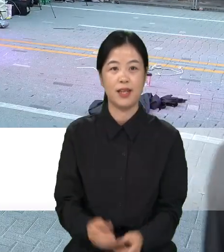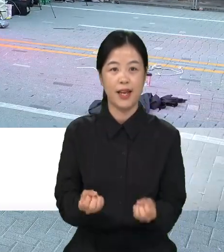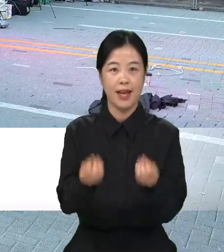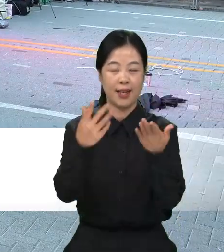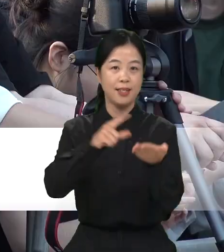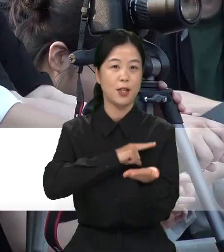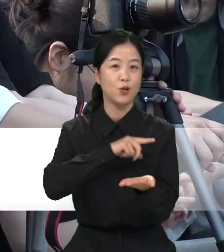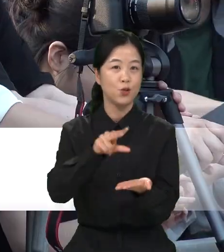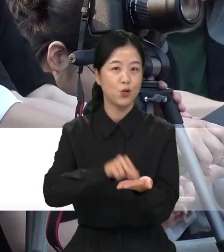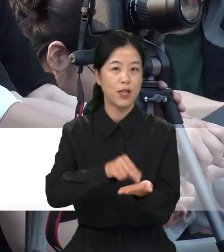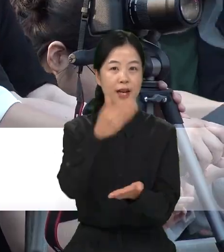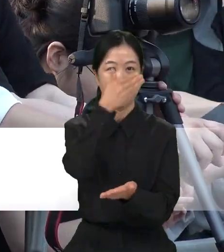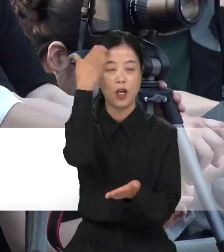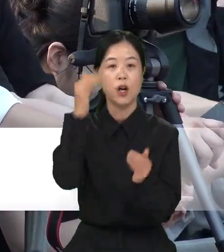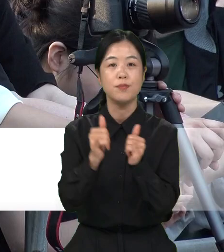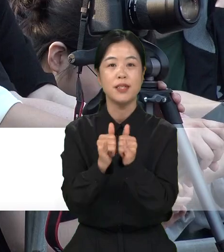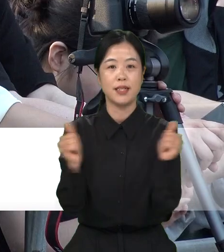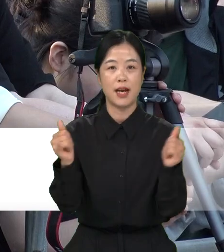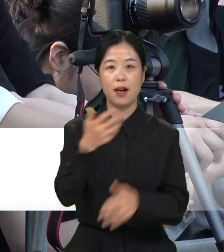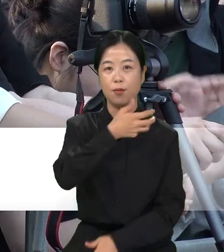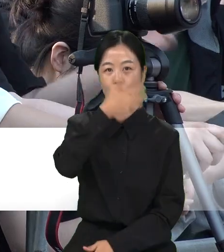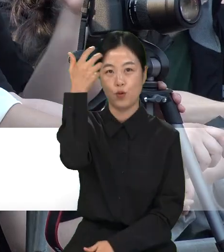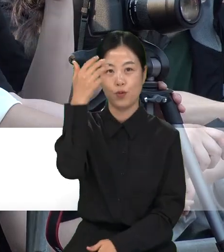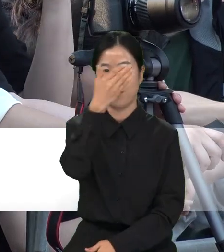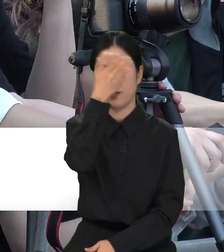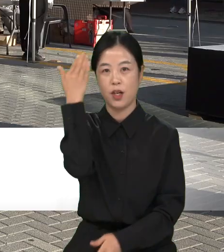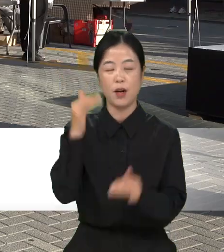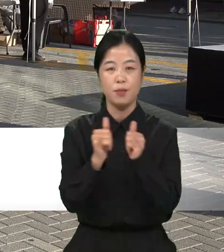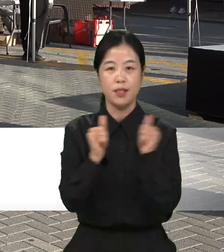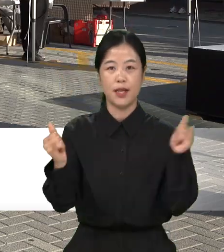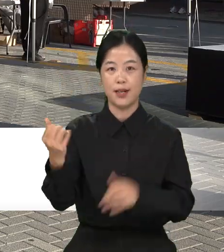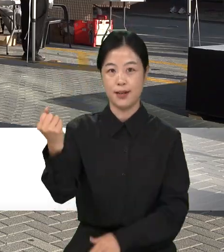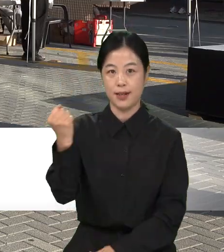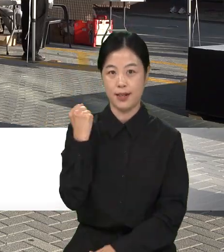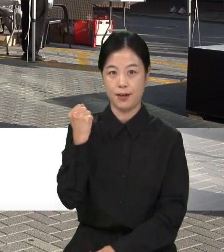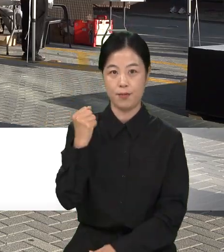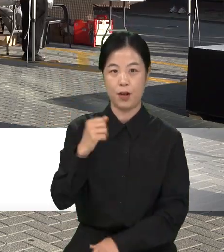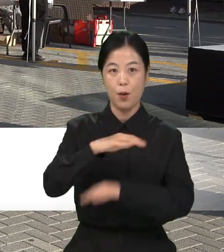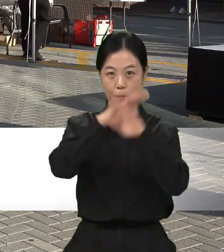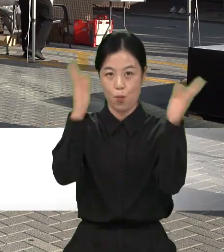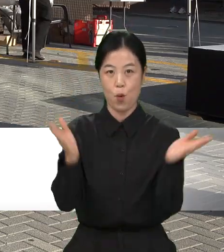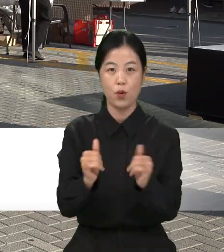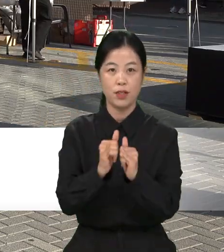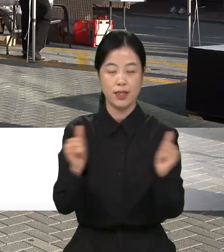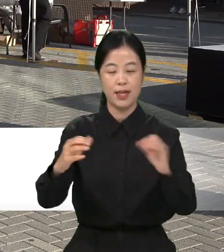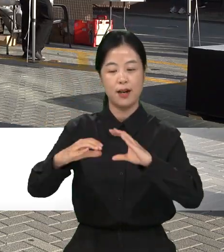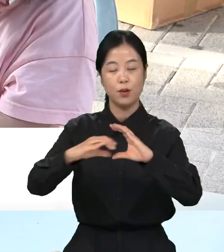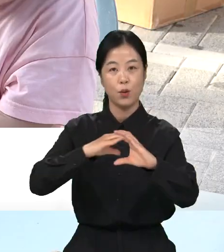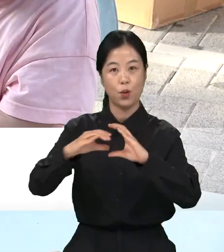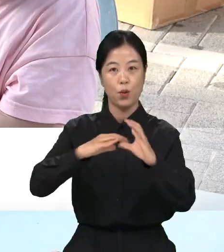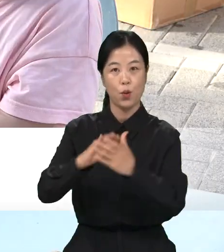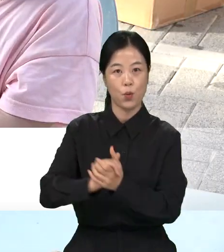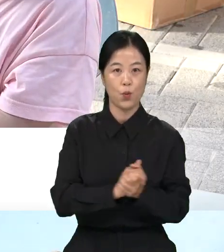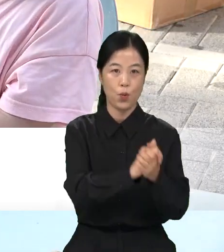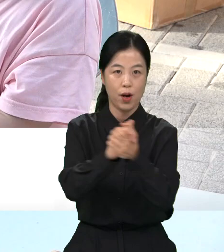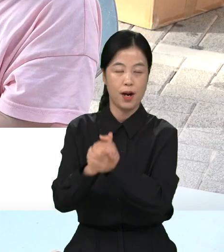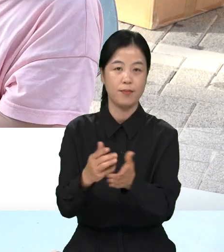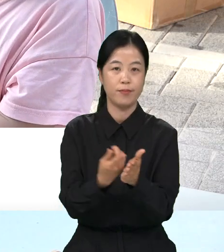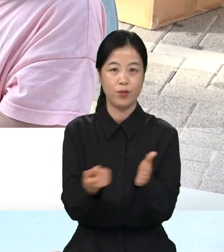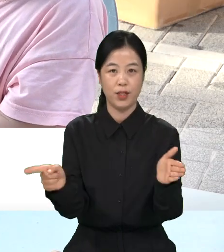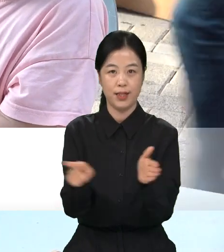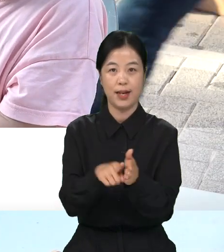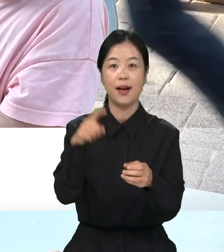열렸습니다. 이번 행사는 청년의 꿈으로, 청년의 힘으로라는 주제로 청년 간, 또 세대 간 소통과